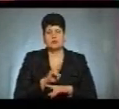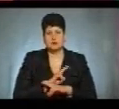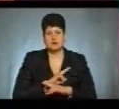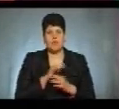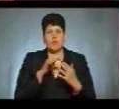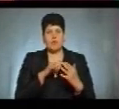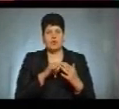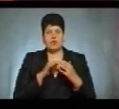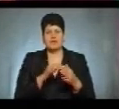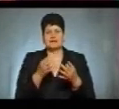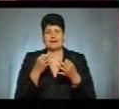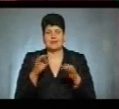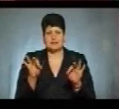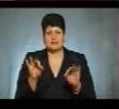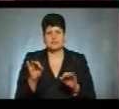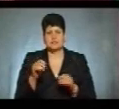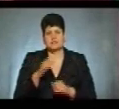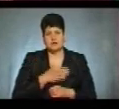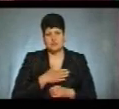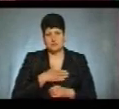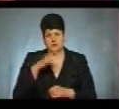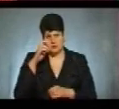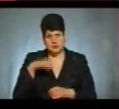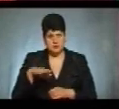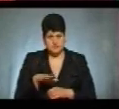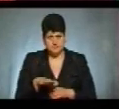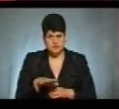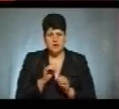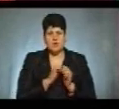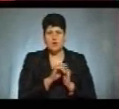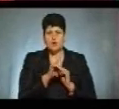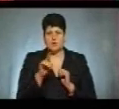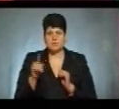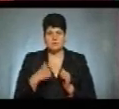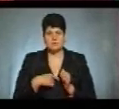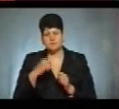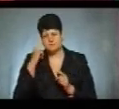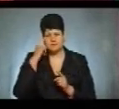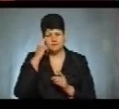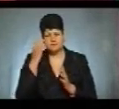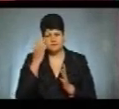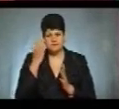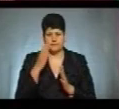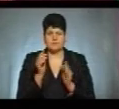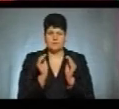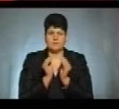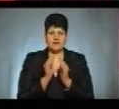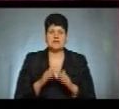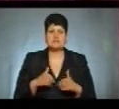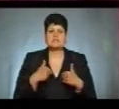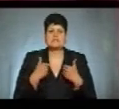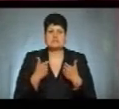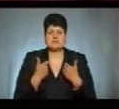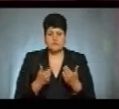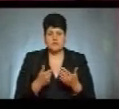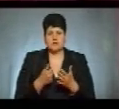боях за незалежність і свободу нашої держави, кожен собі продумував невеличке звернення